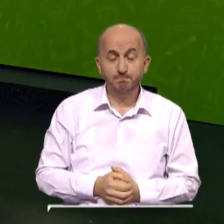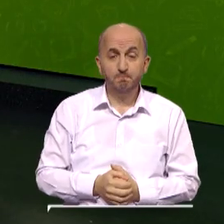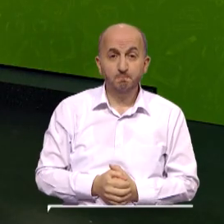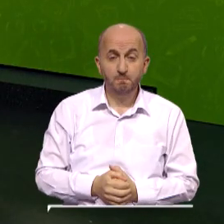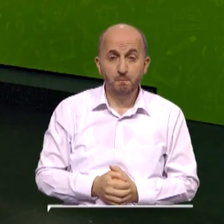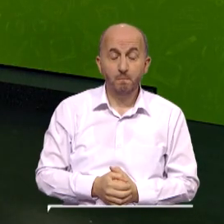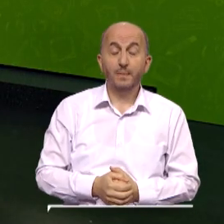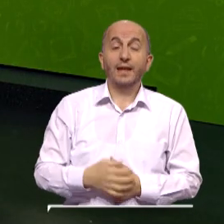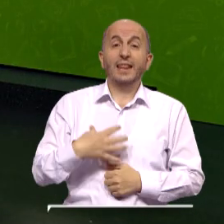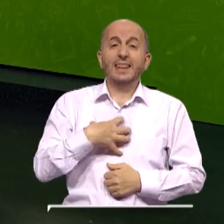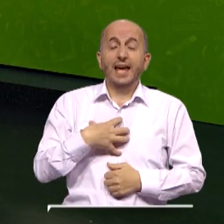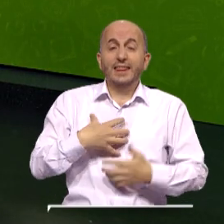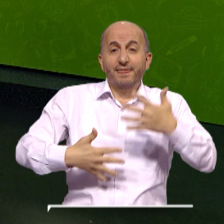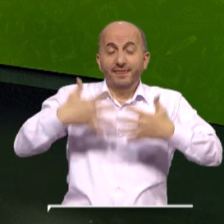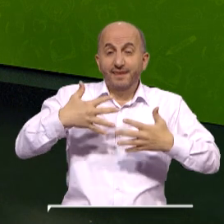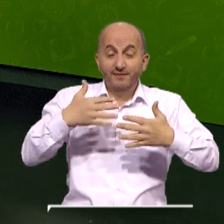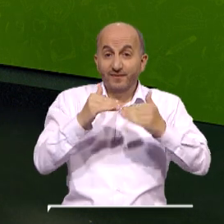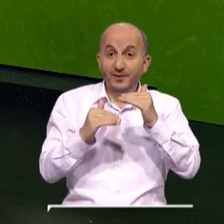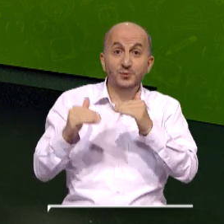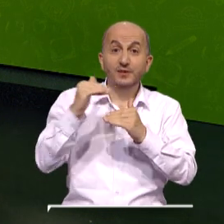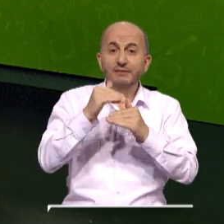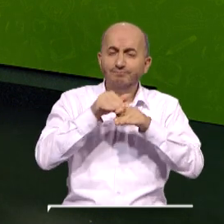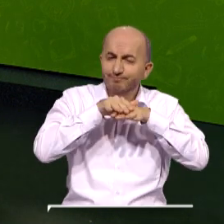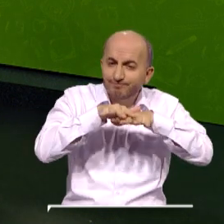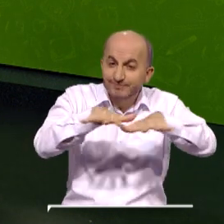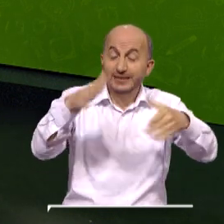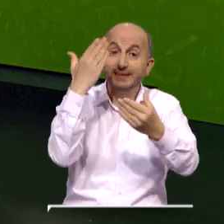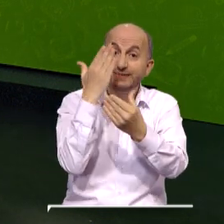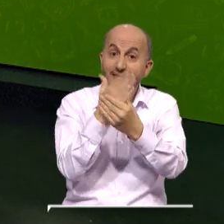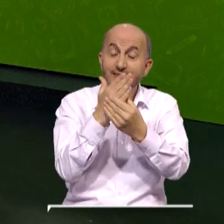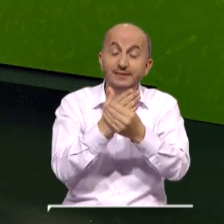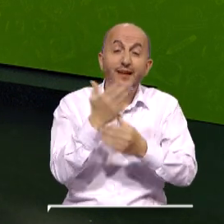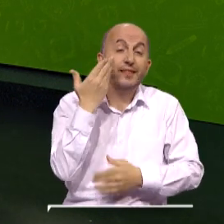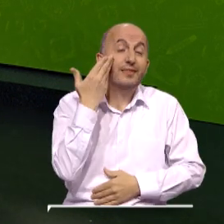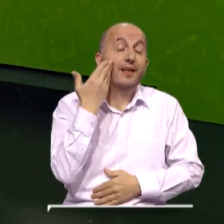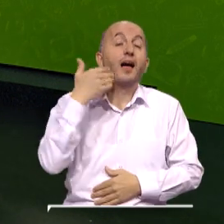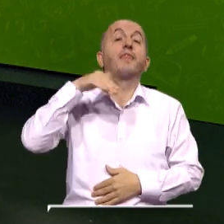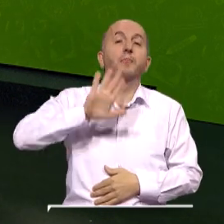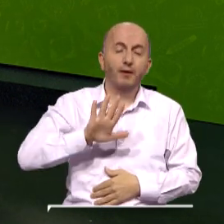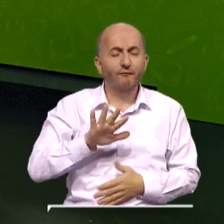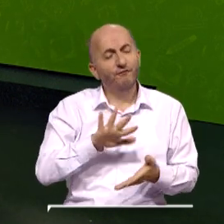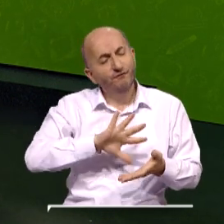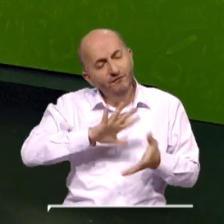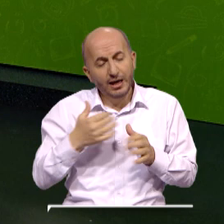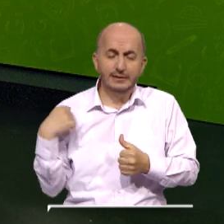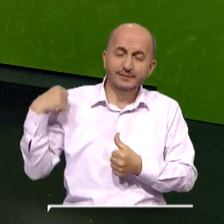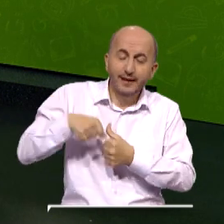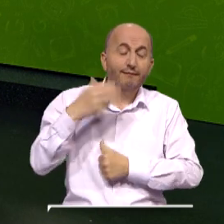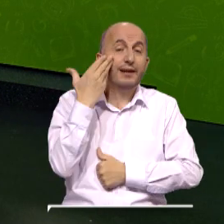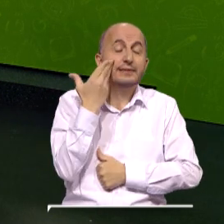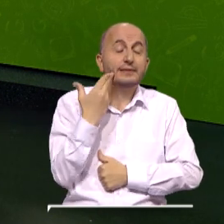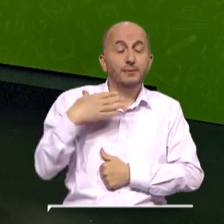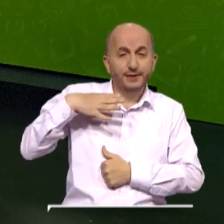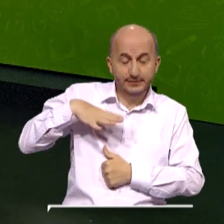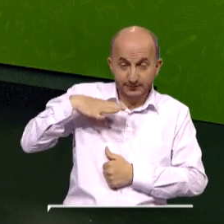bu Diyanet TV üzerinden yayınlanacak olan dersleri takip edemeyen yada tekrar